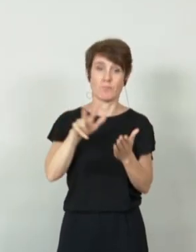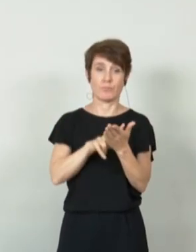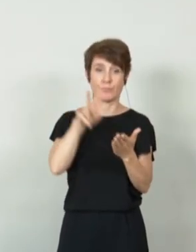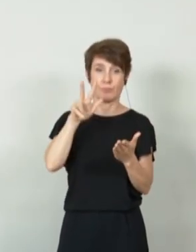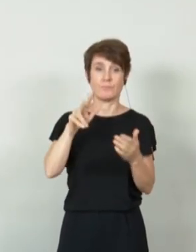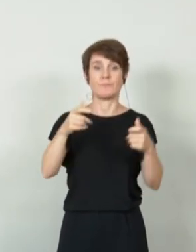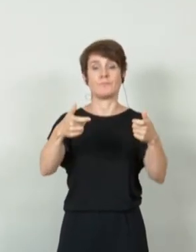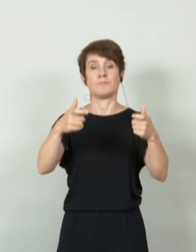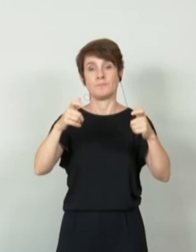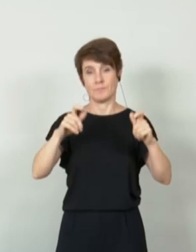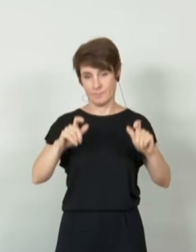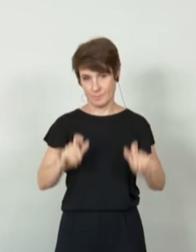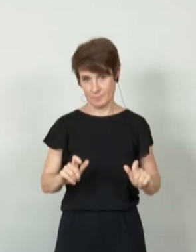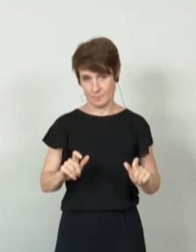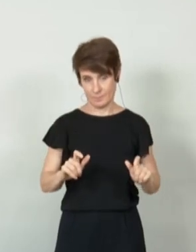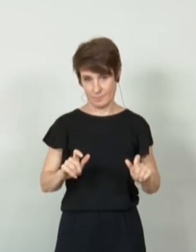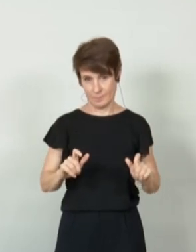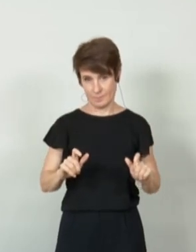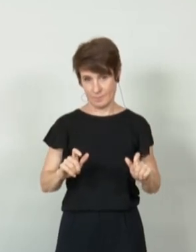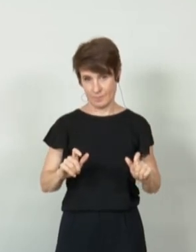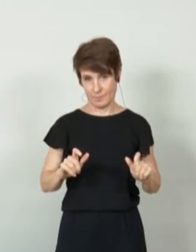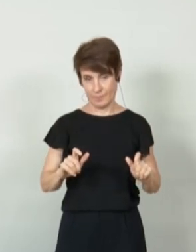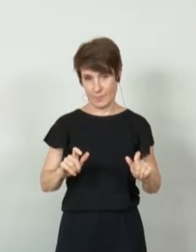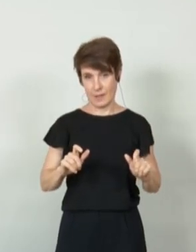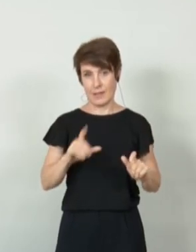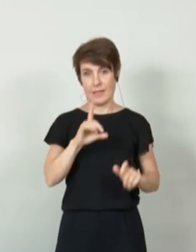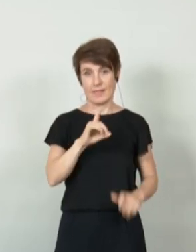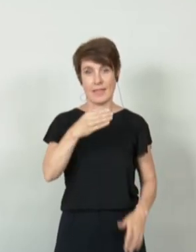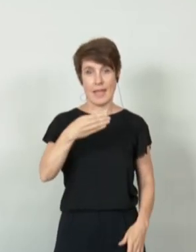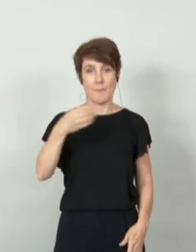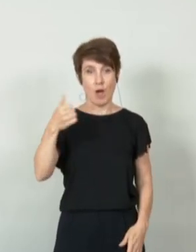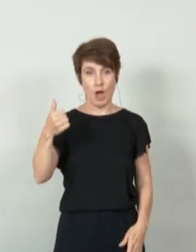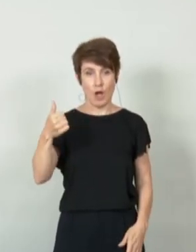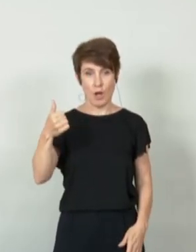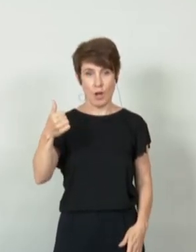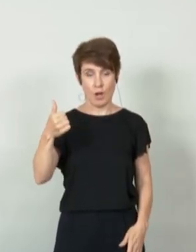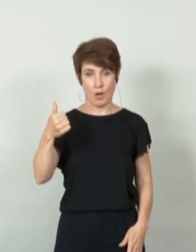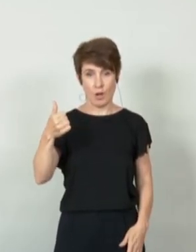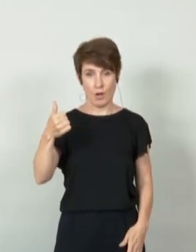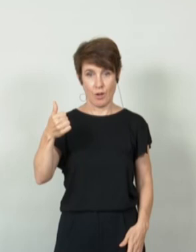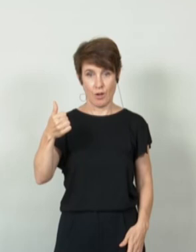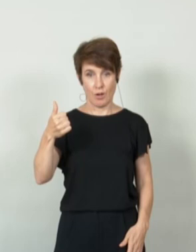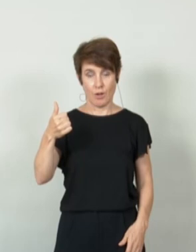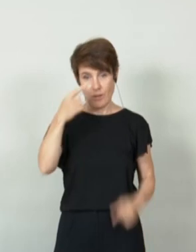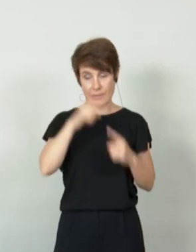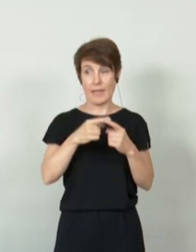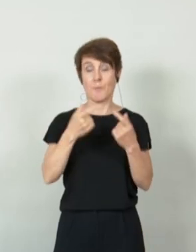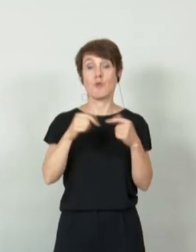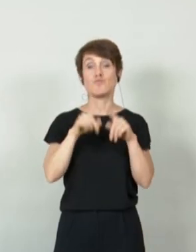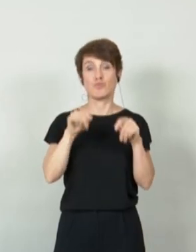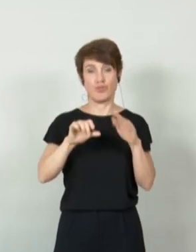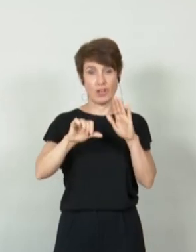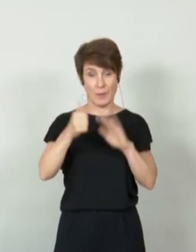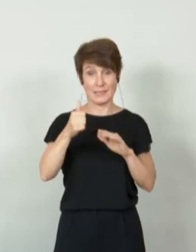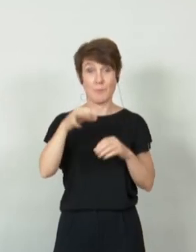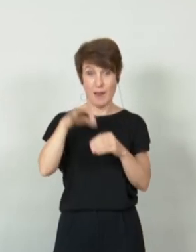adoptées on passe à la DM1 donc sur le budget principal même